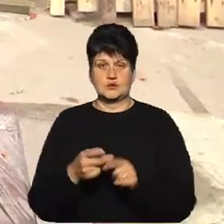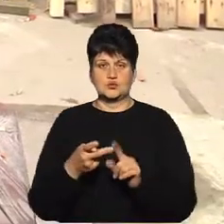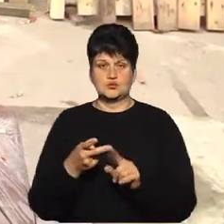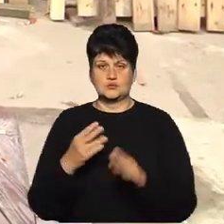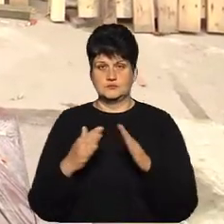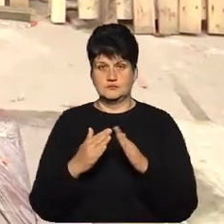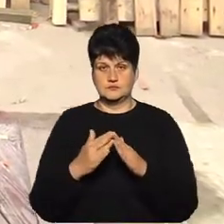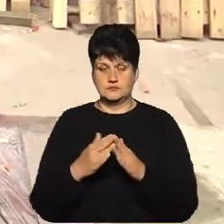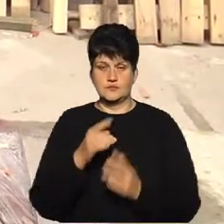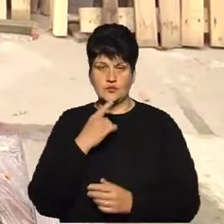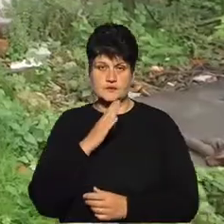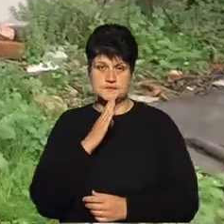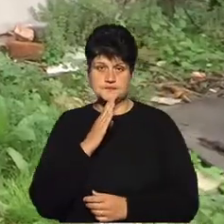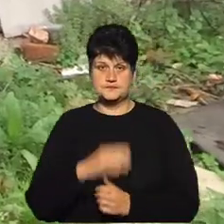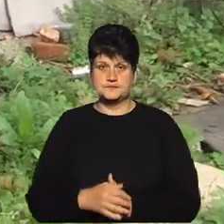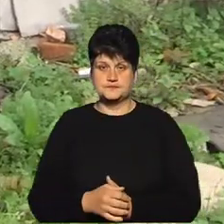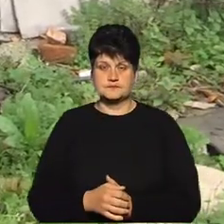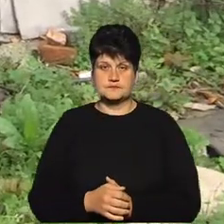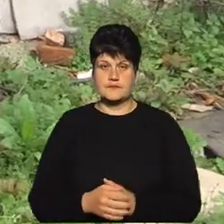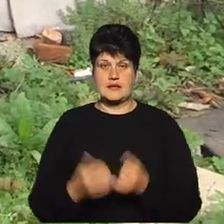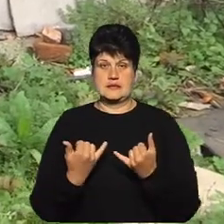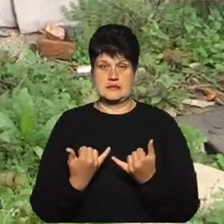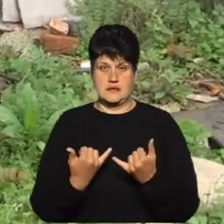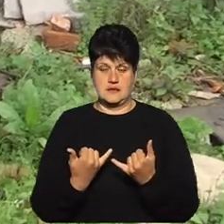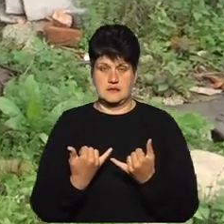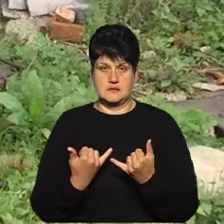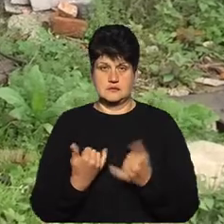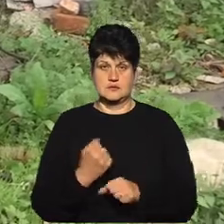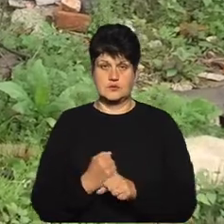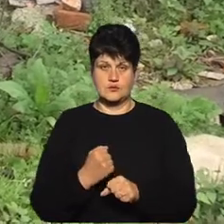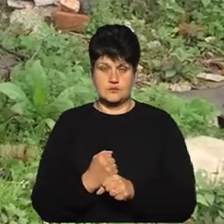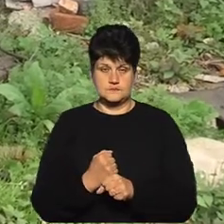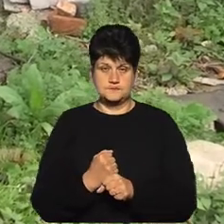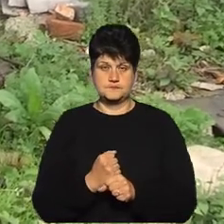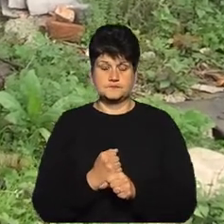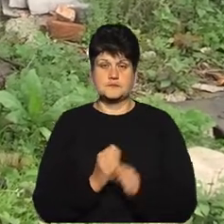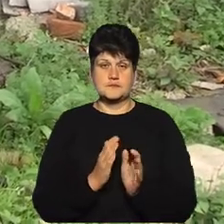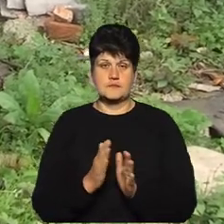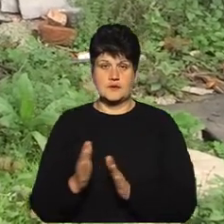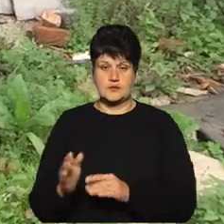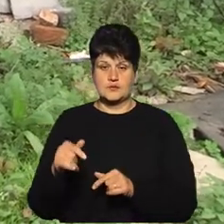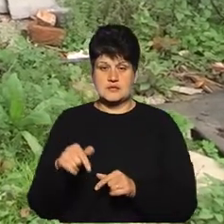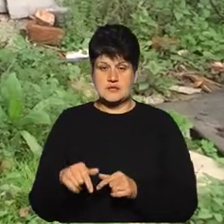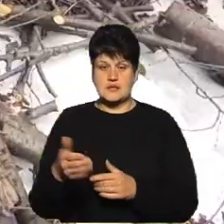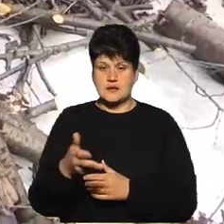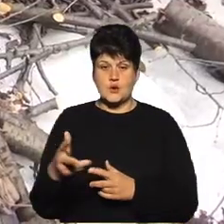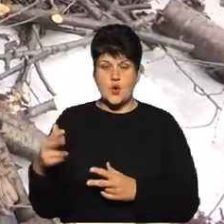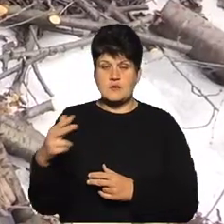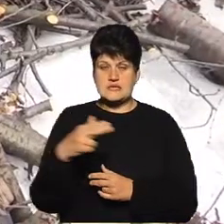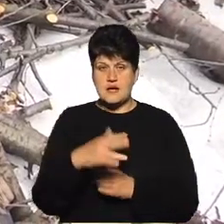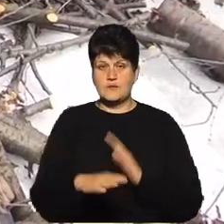розповідає Ольга Мокшинінова. Зараз приводимо до ладу, скажімо так, цю городину, обрізаємо